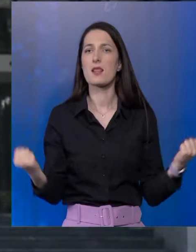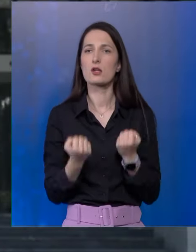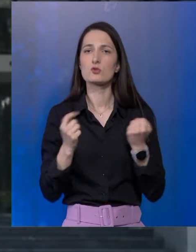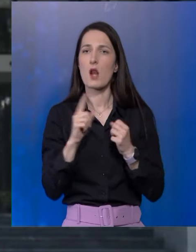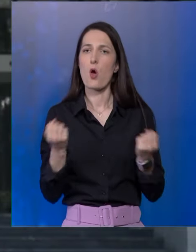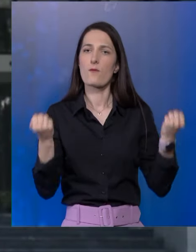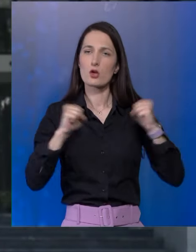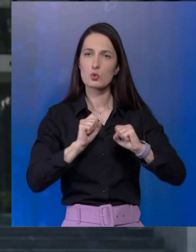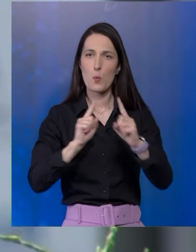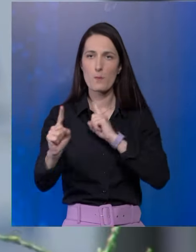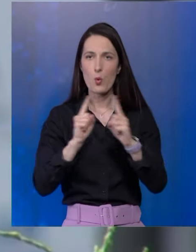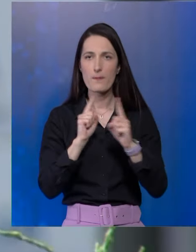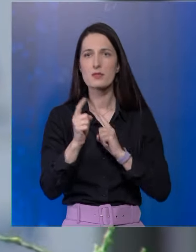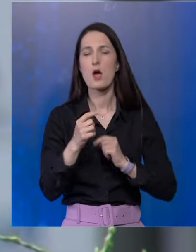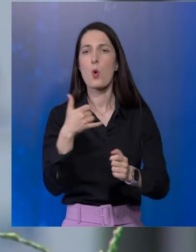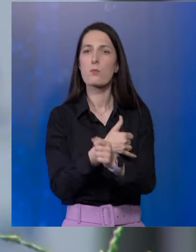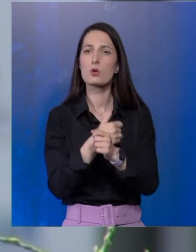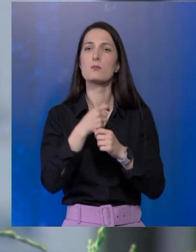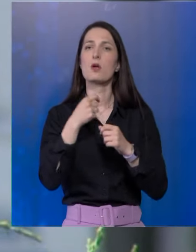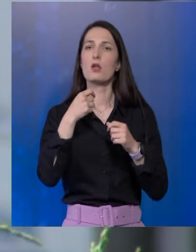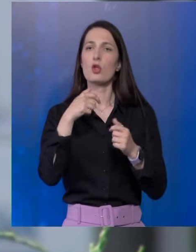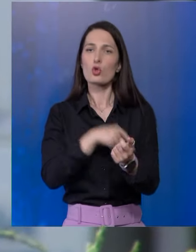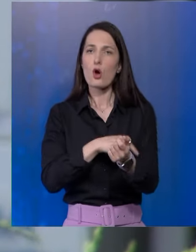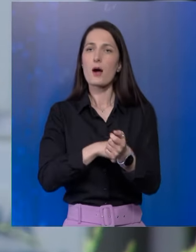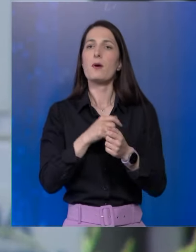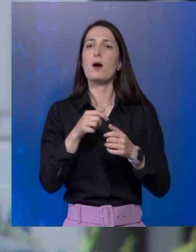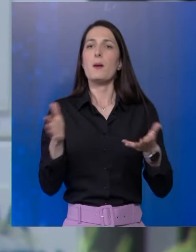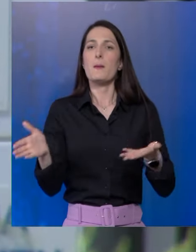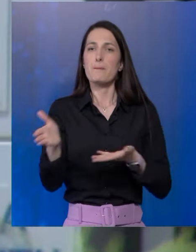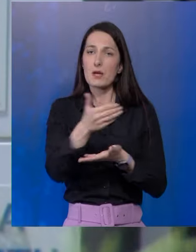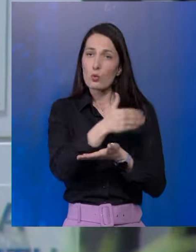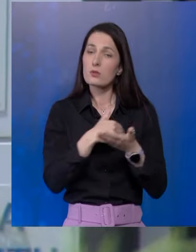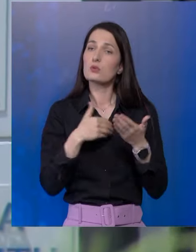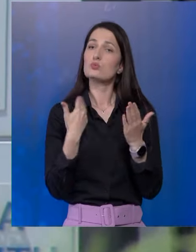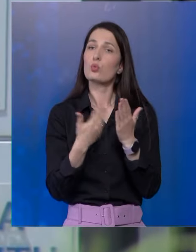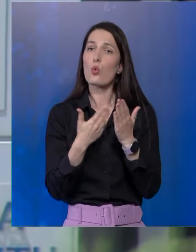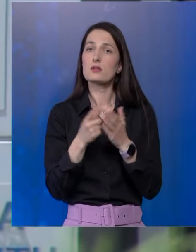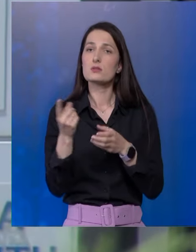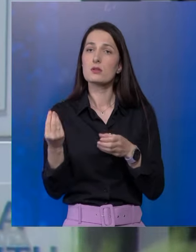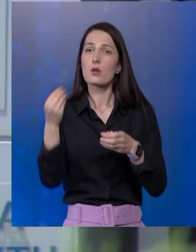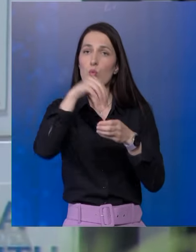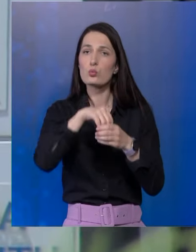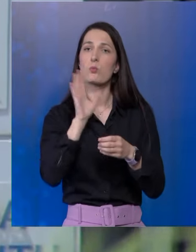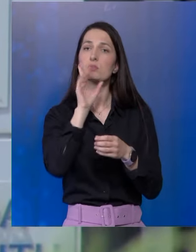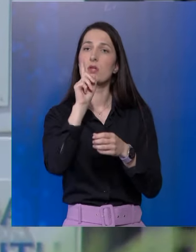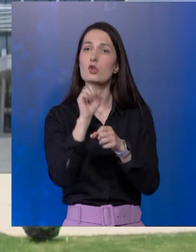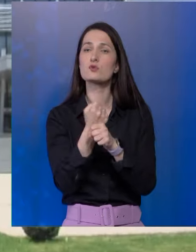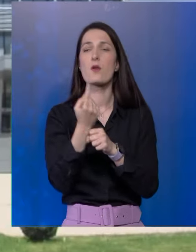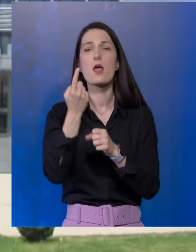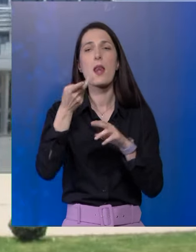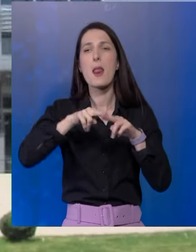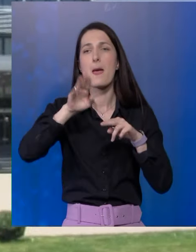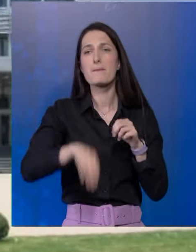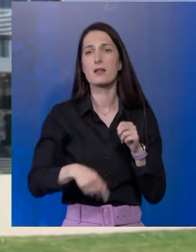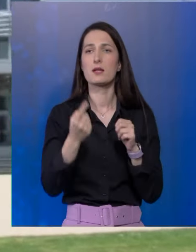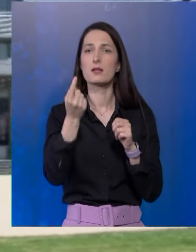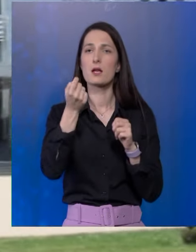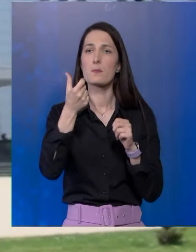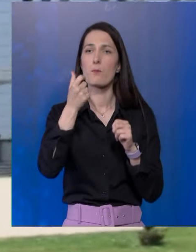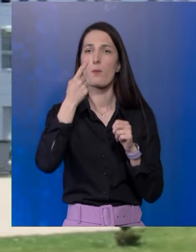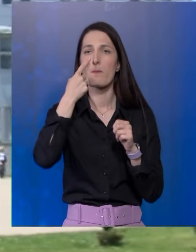prometa opojnim drogama. Prikupljeni su dokazi da je unio u BiH najmanje 1,5 milijuna eura iz zemalja Zapadne